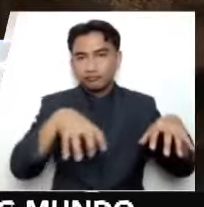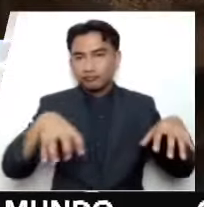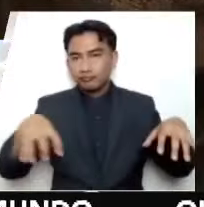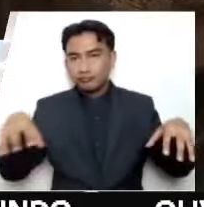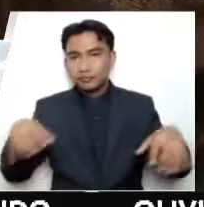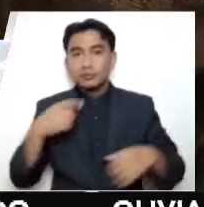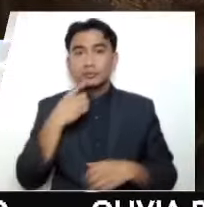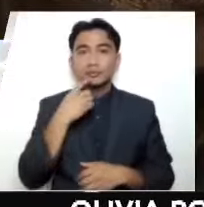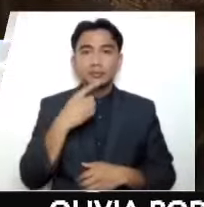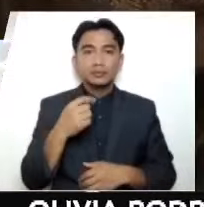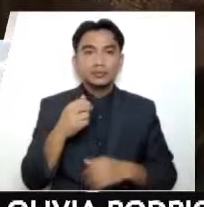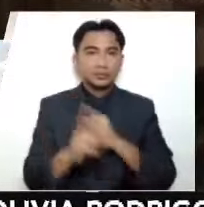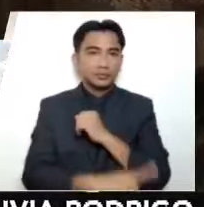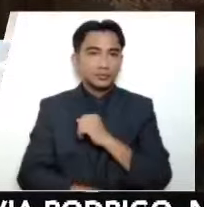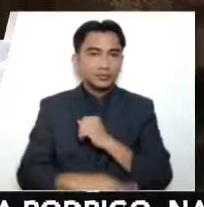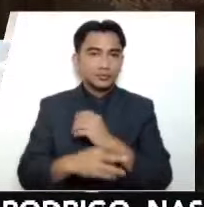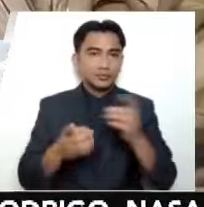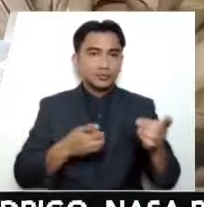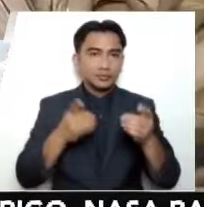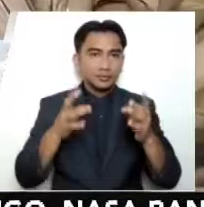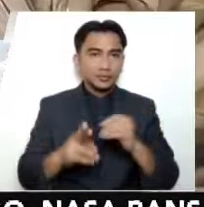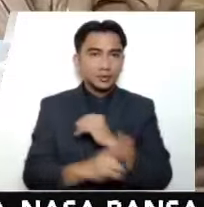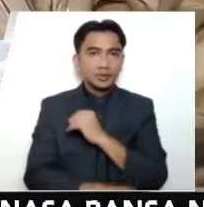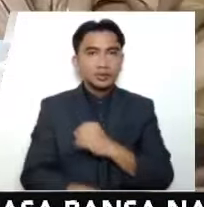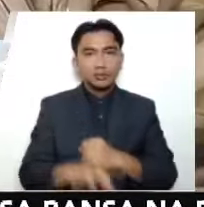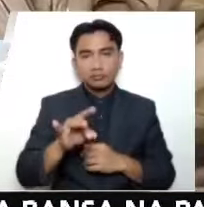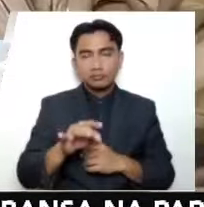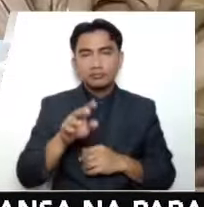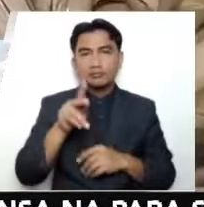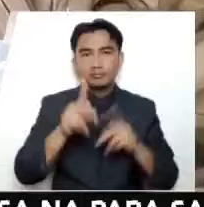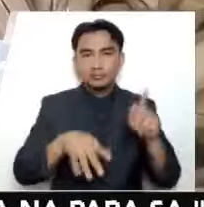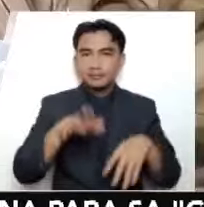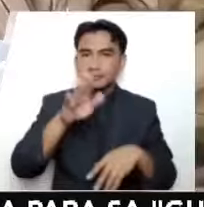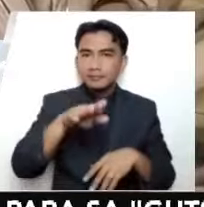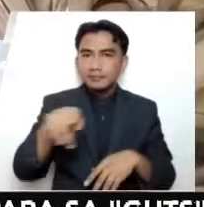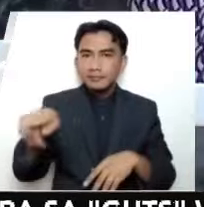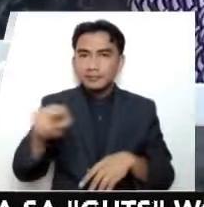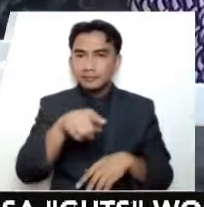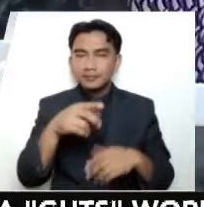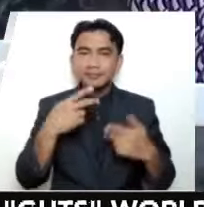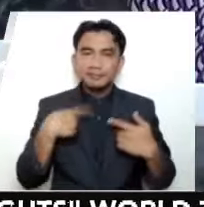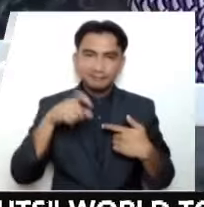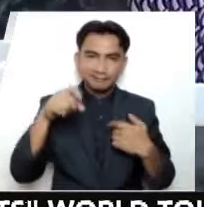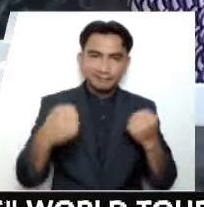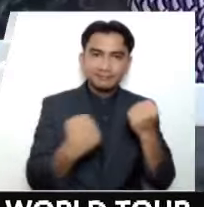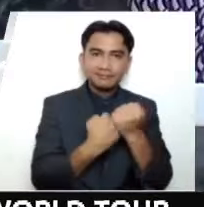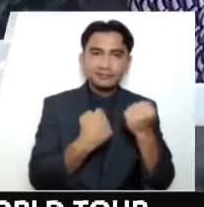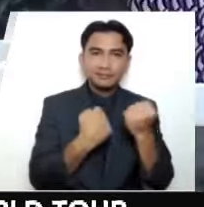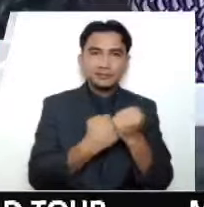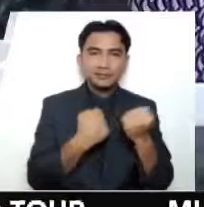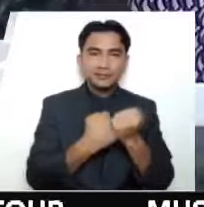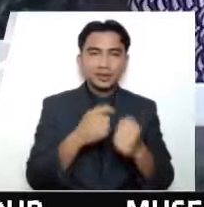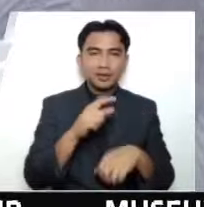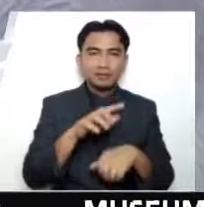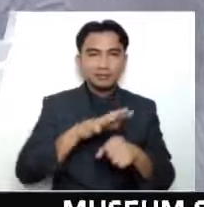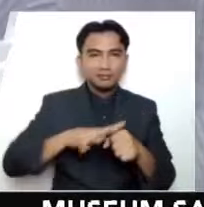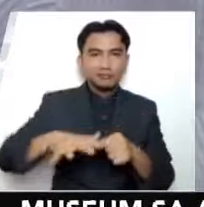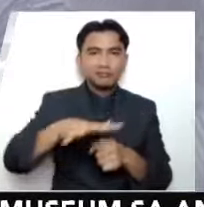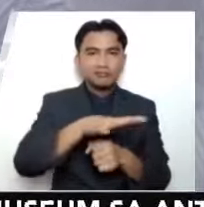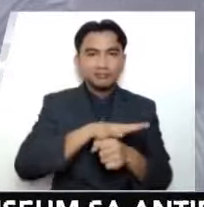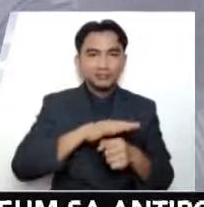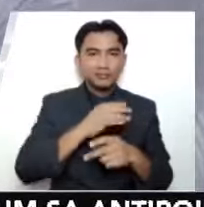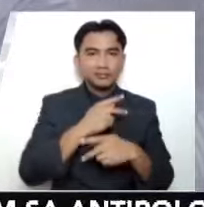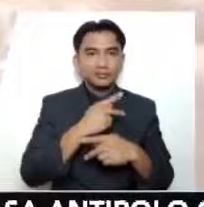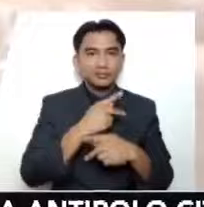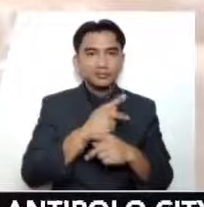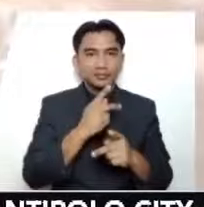ng DTI Region 8 sa publiko, tangkilikin ang mga lokal na produkto. Magtatagal ang trade fair hanggang October